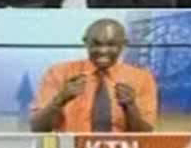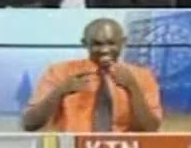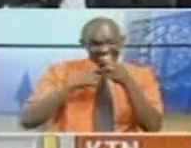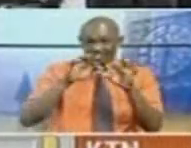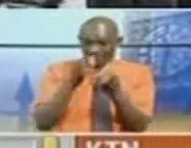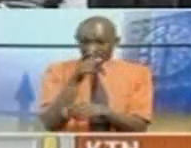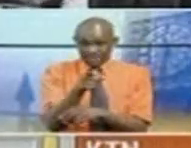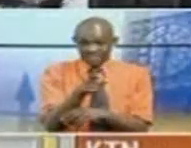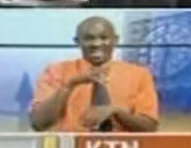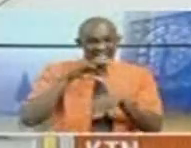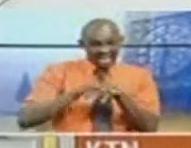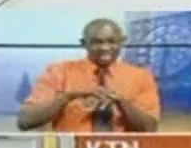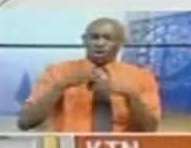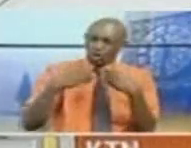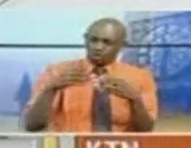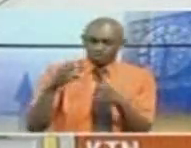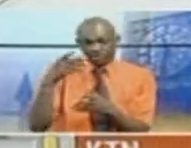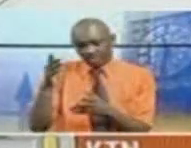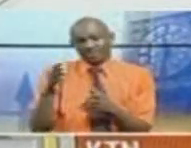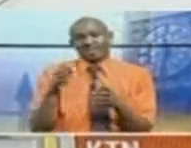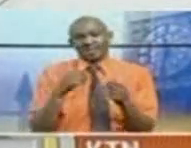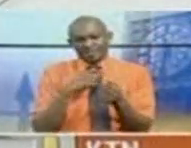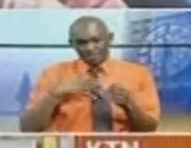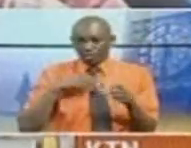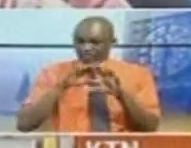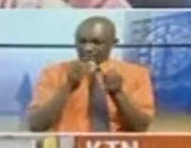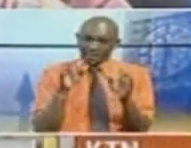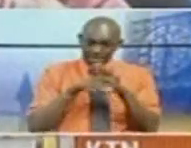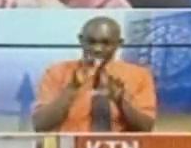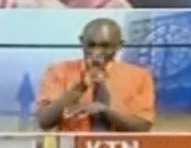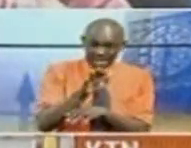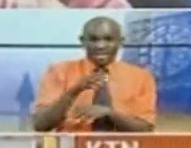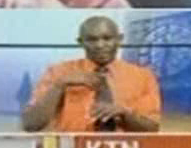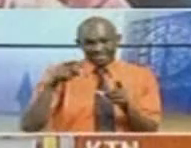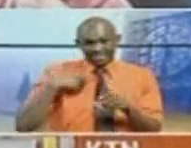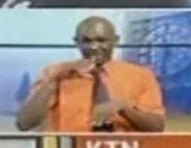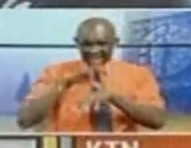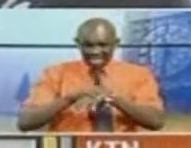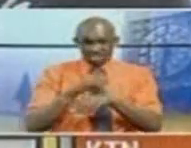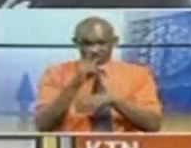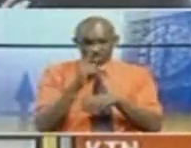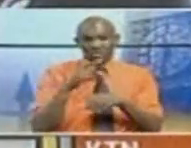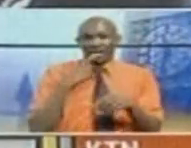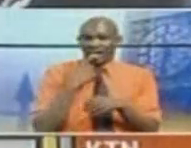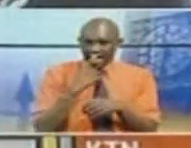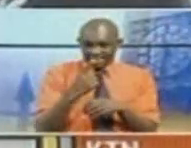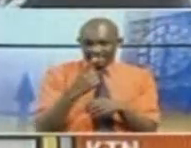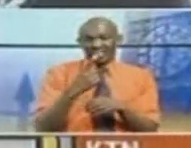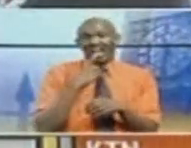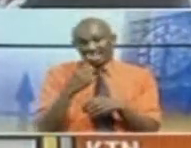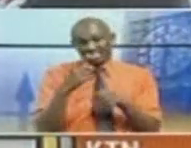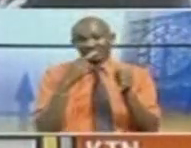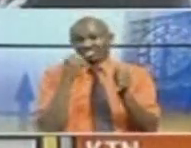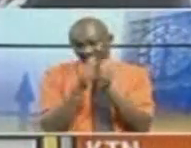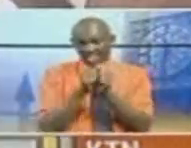sita zilizopoteza jamaa zao na walionusurika kifo, wamepokea hundi ya shilingi 110,000. Fedha